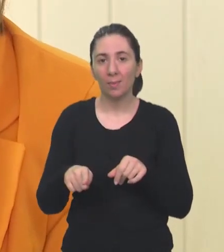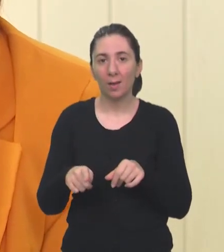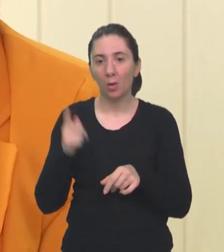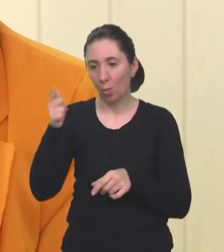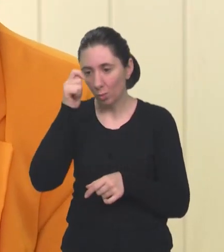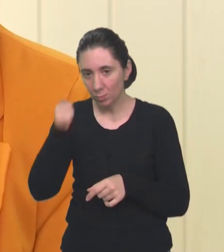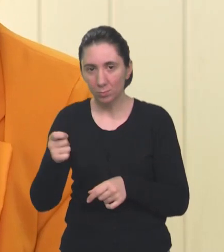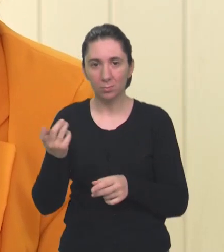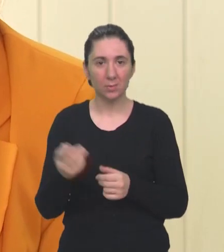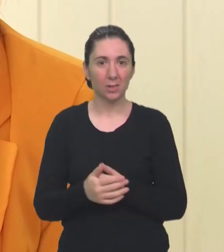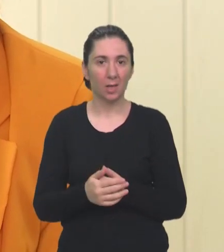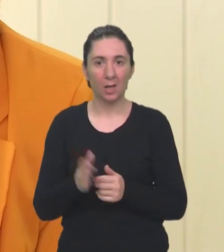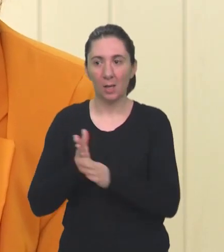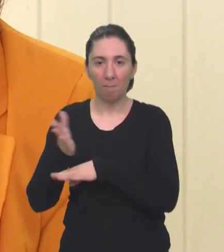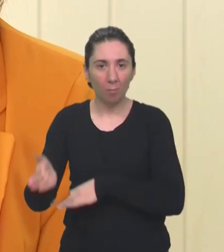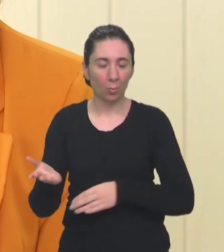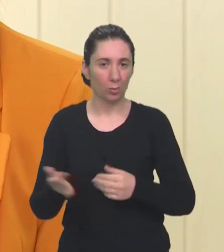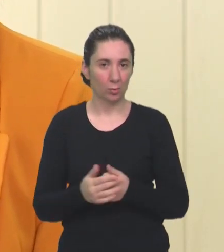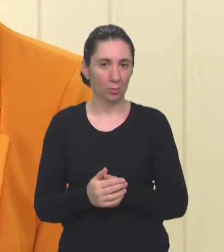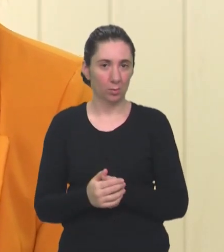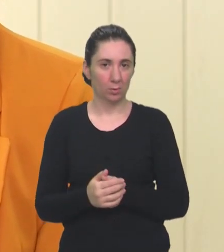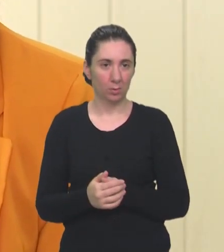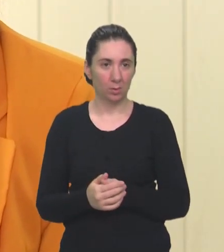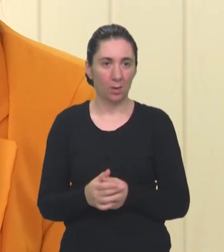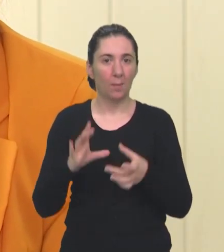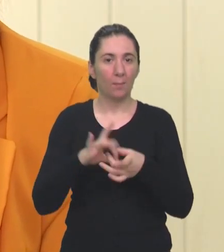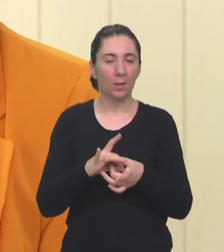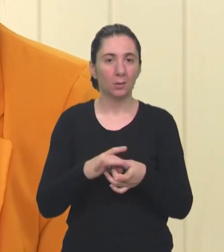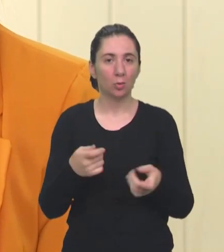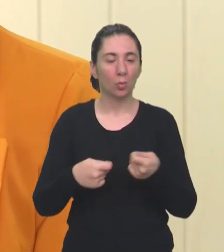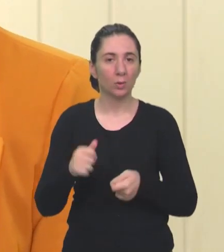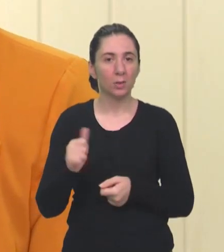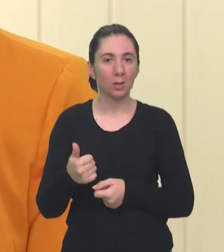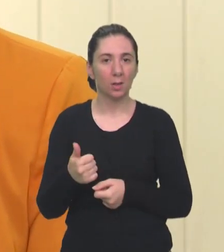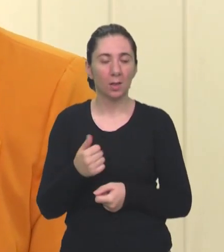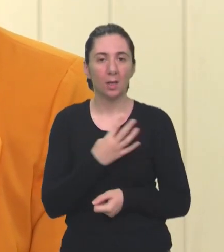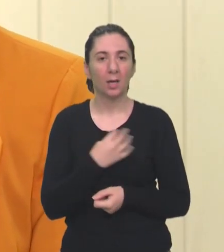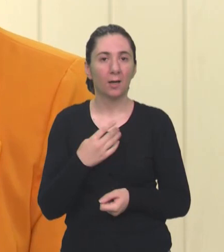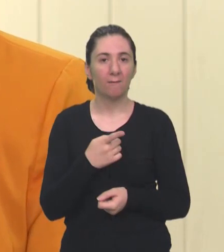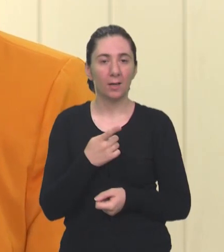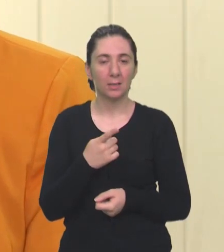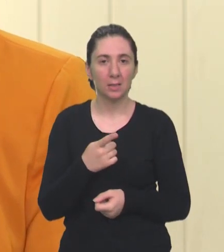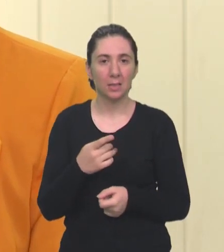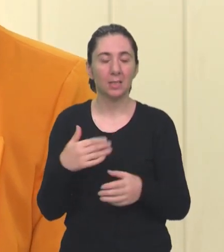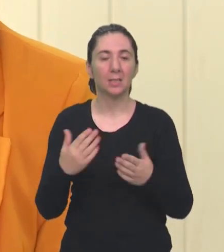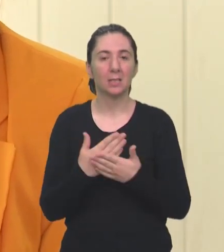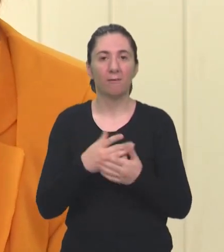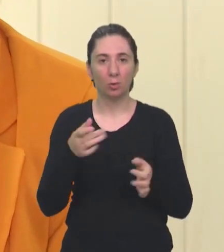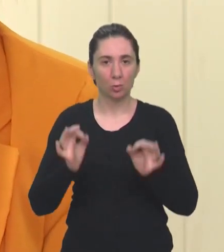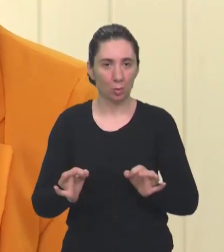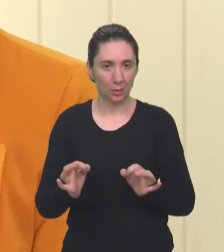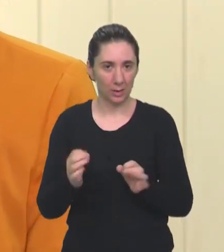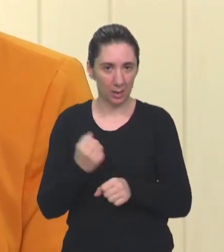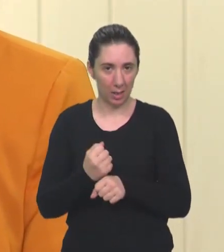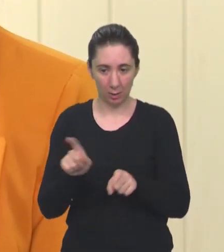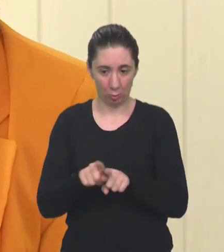neko cijeni, da ih neko posjeti. Partnerska organizacija nam je Hrvatski zavod za socijalni rad i